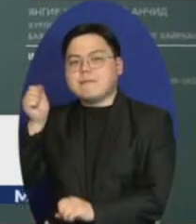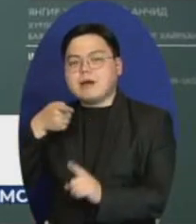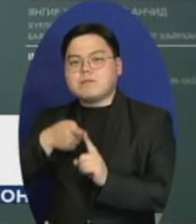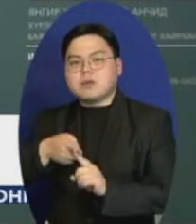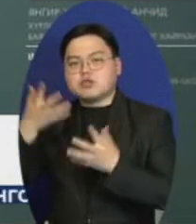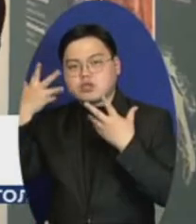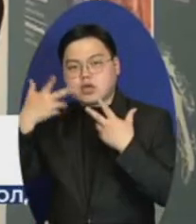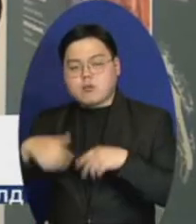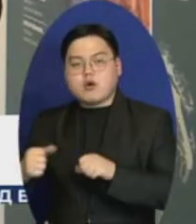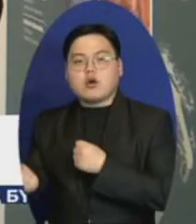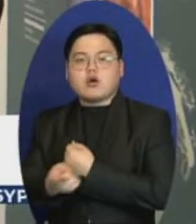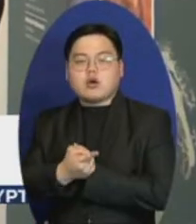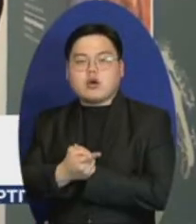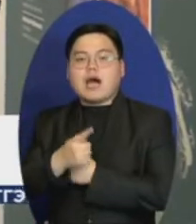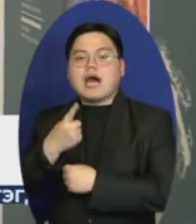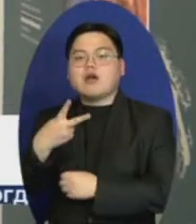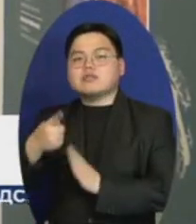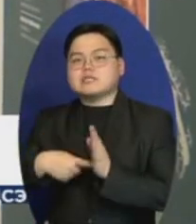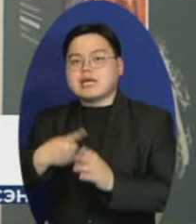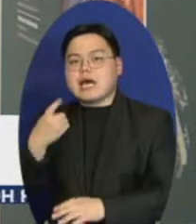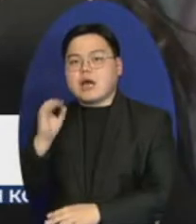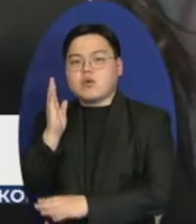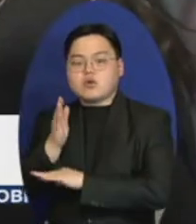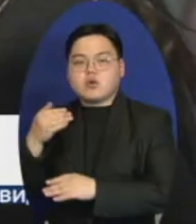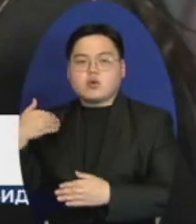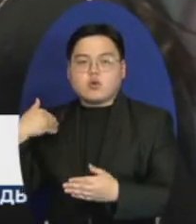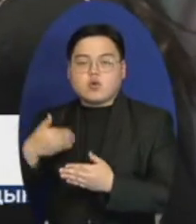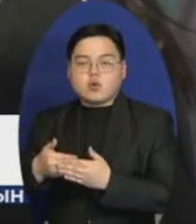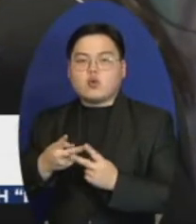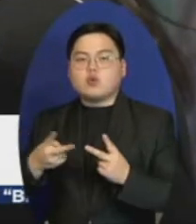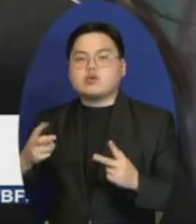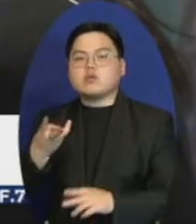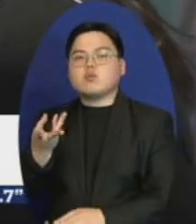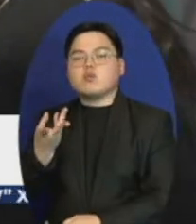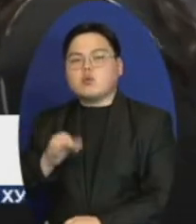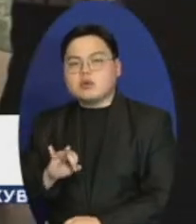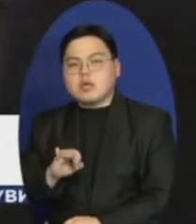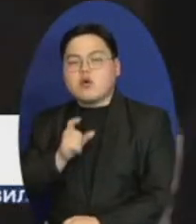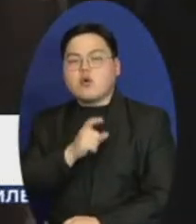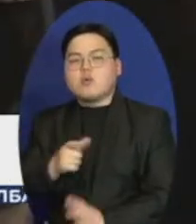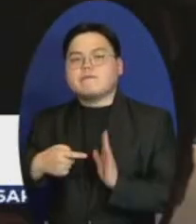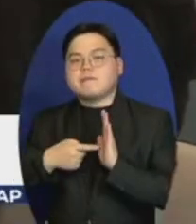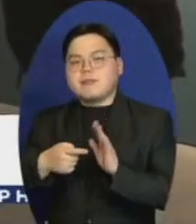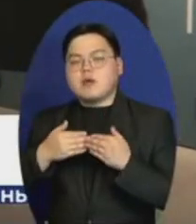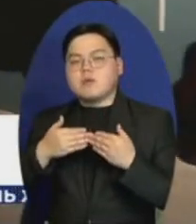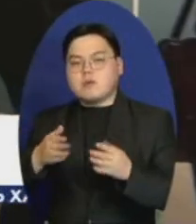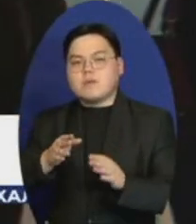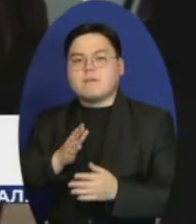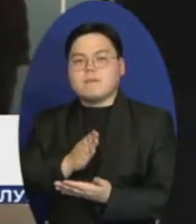онцлог юм а. Үзэсгэлэн 12 дугаар сарын 11-ний хүртэл үндэсний түүхийн музейд үзэгч олны хүртэл болно.